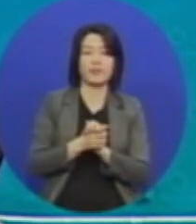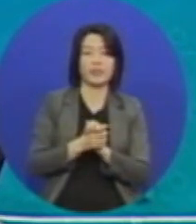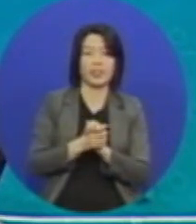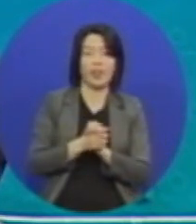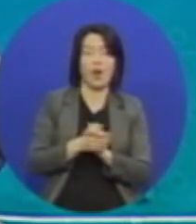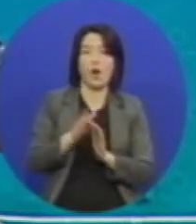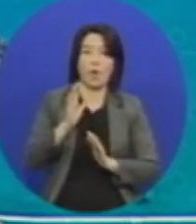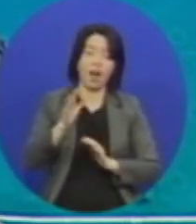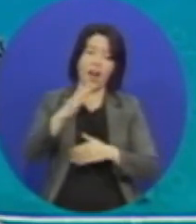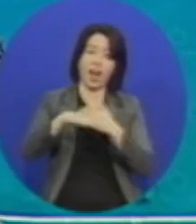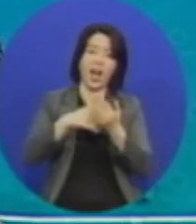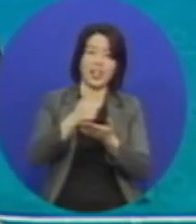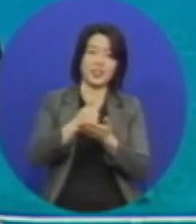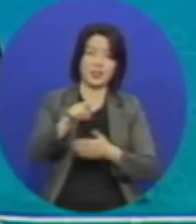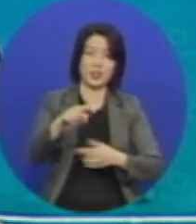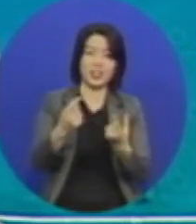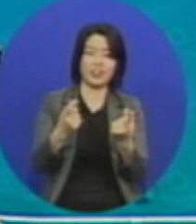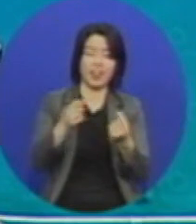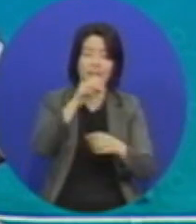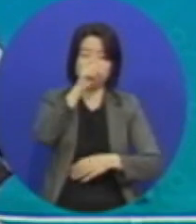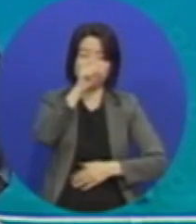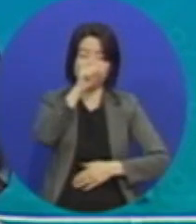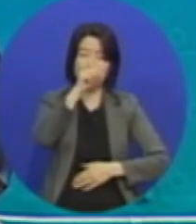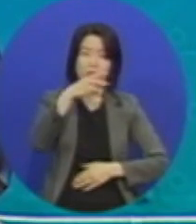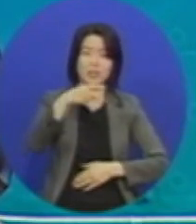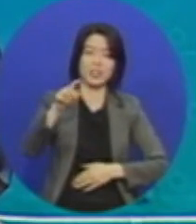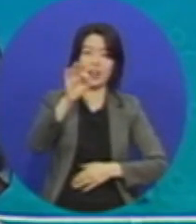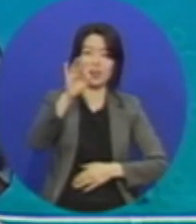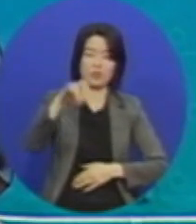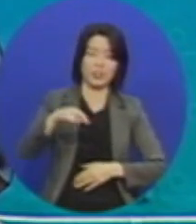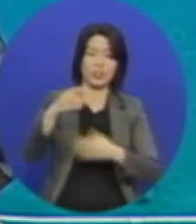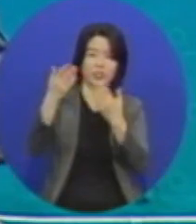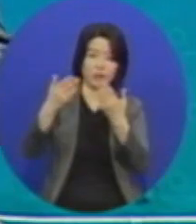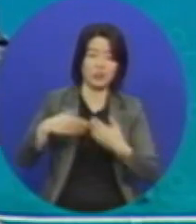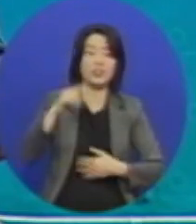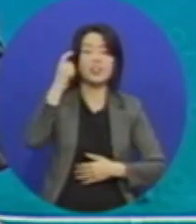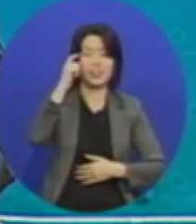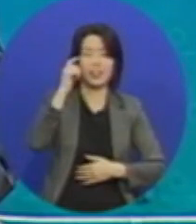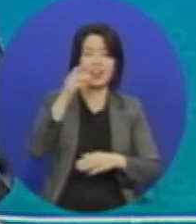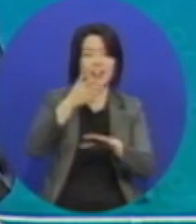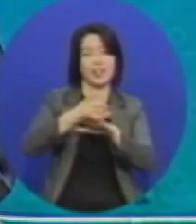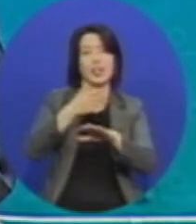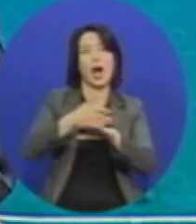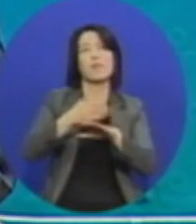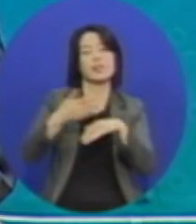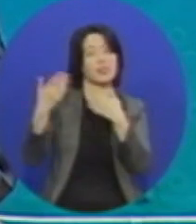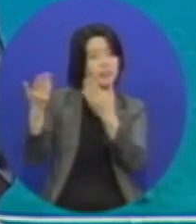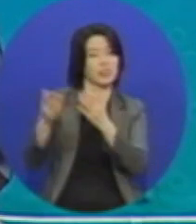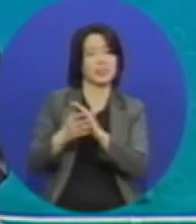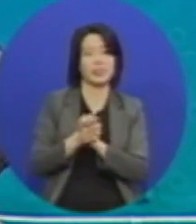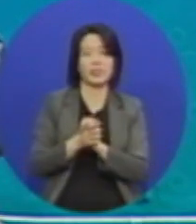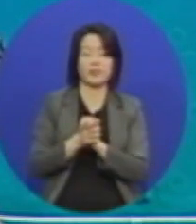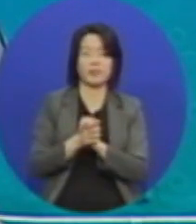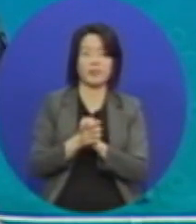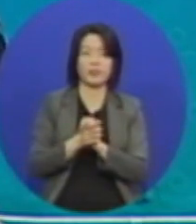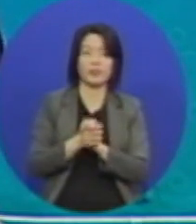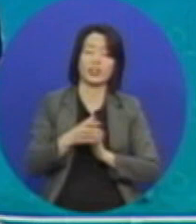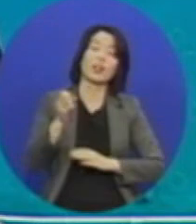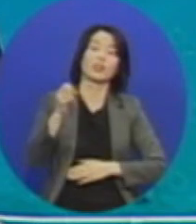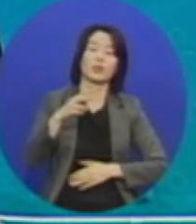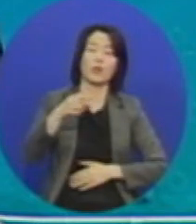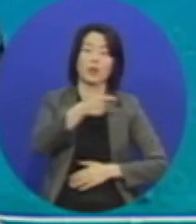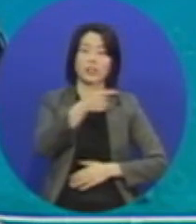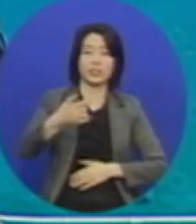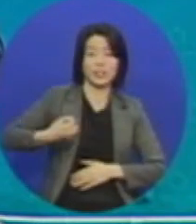하나님께서 어떻게 이렇게 좋은 사위를 우리에게 주셨을 까 그렇게 감사가 되도 됩니다 그리고 우리